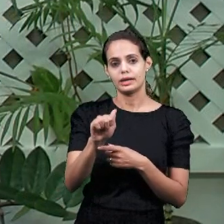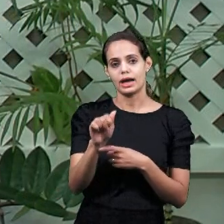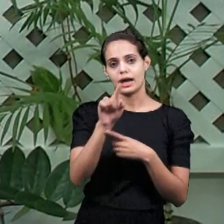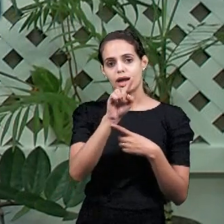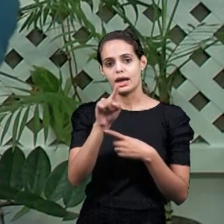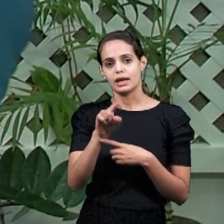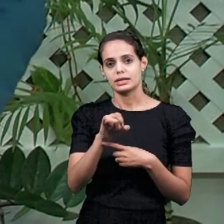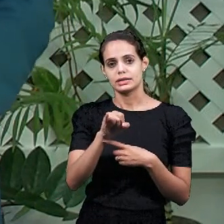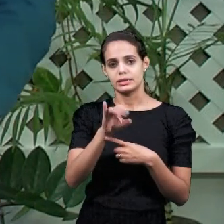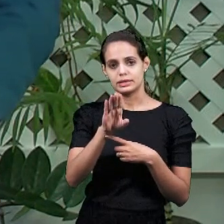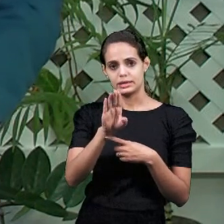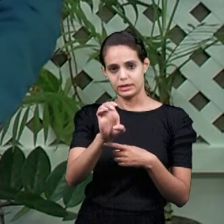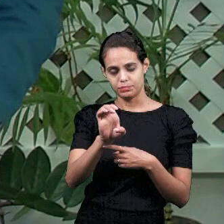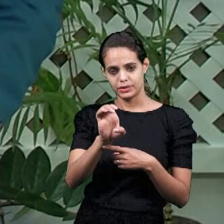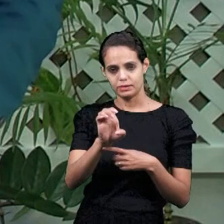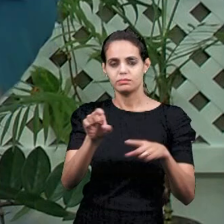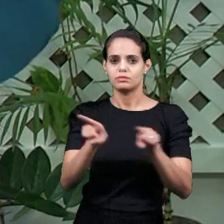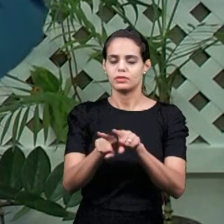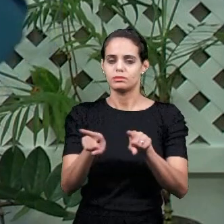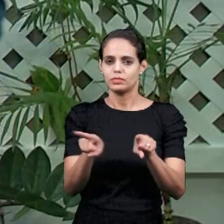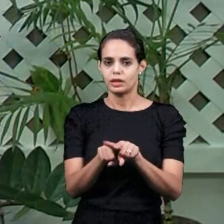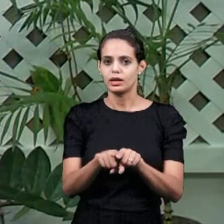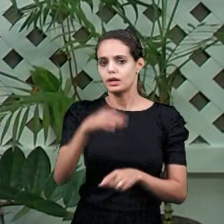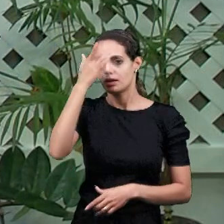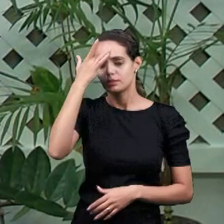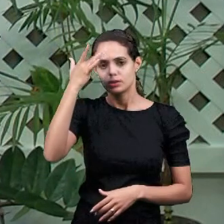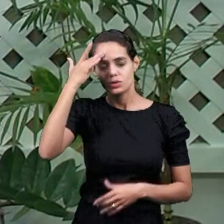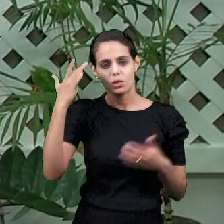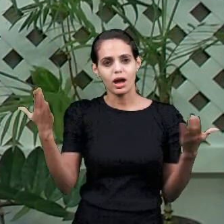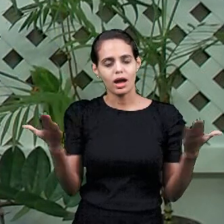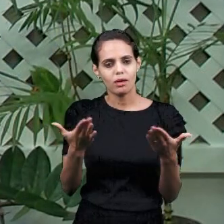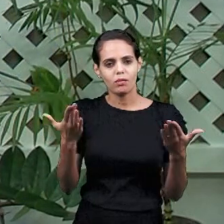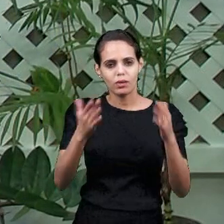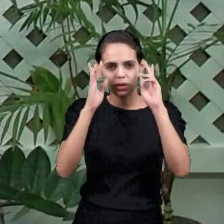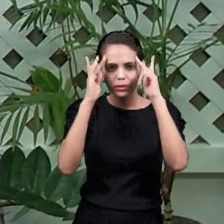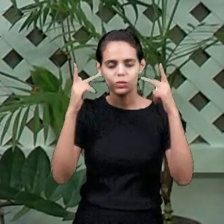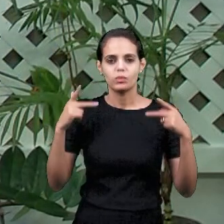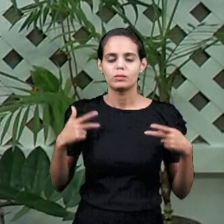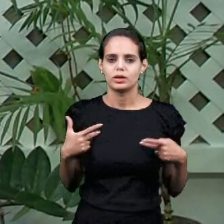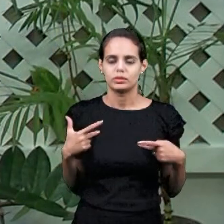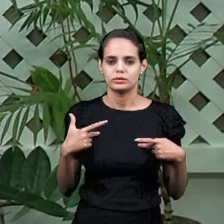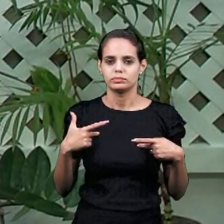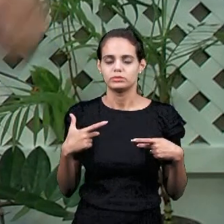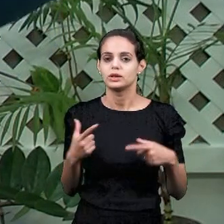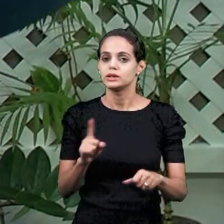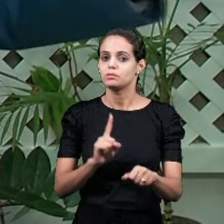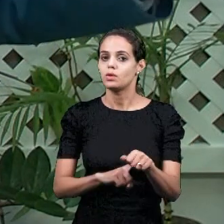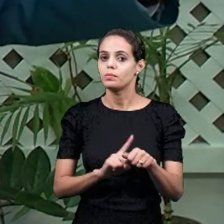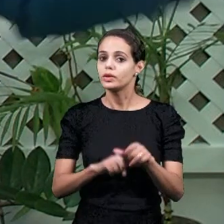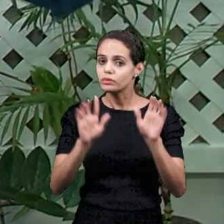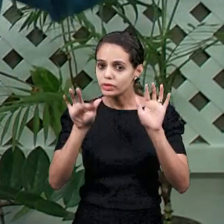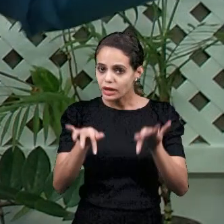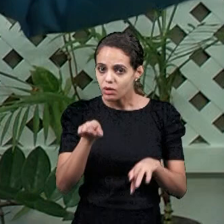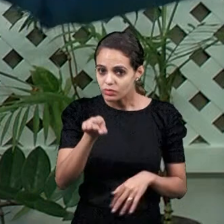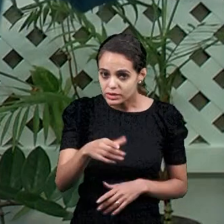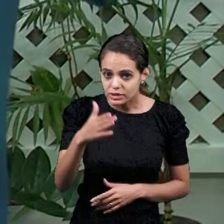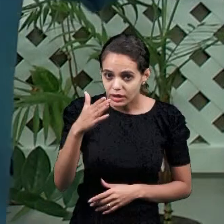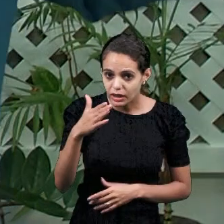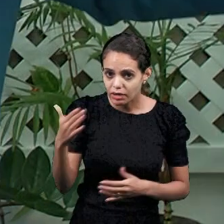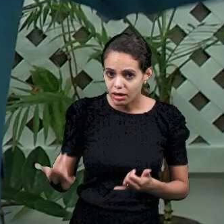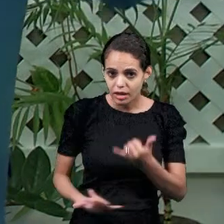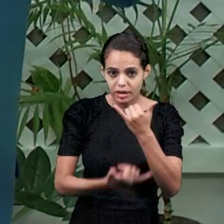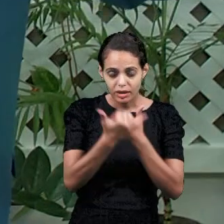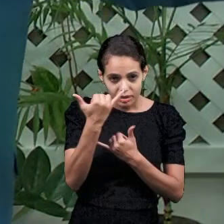l'engagement d'enseigner sur Eliasib et enseigner le moment final qu'on vit. Personne n'est trompé. Quelqu'un est